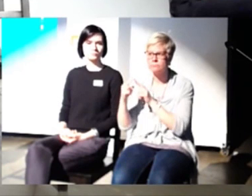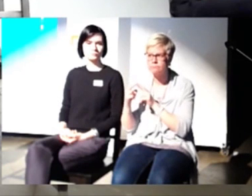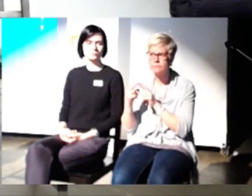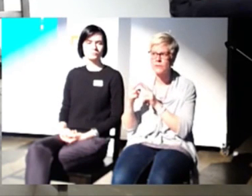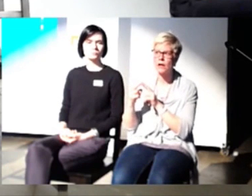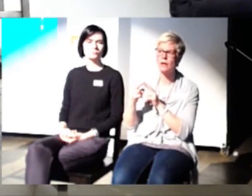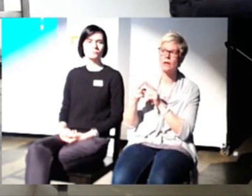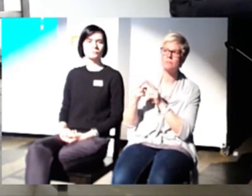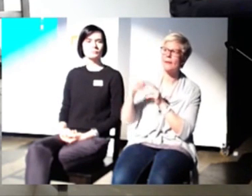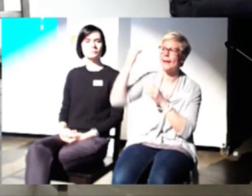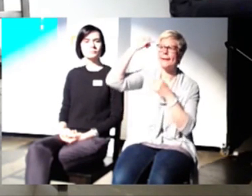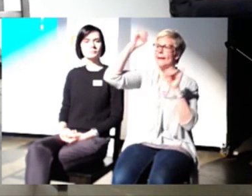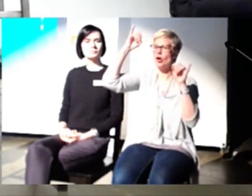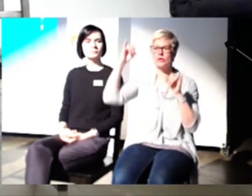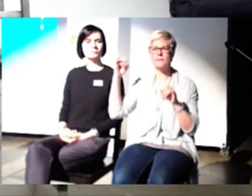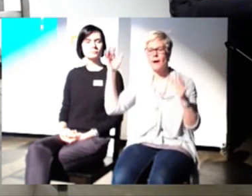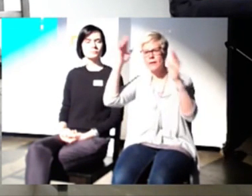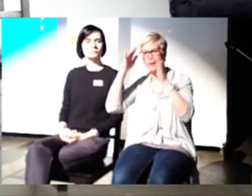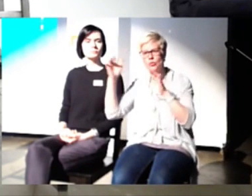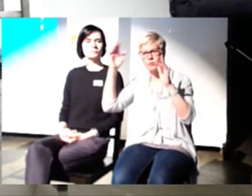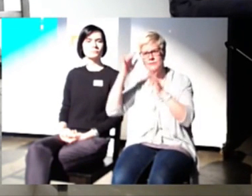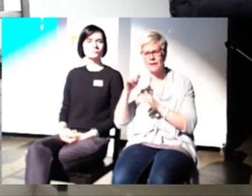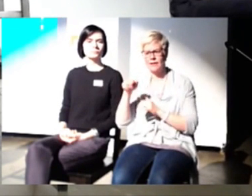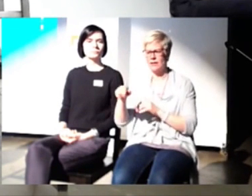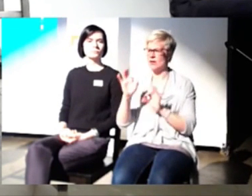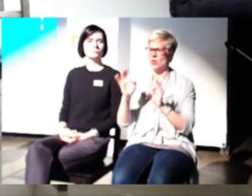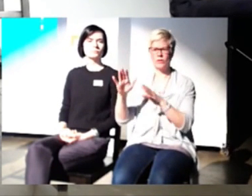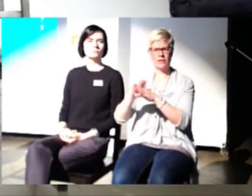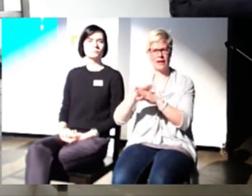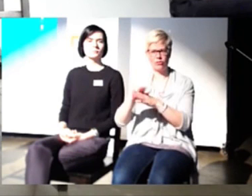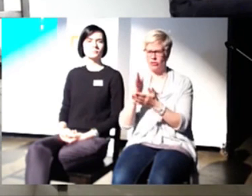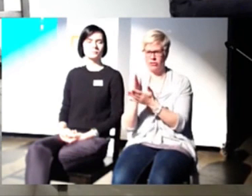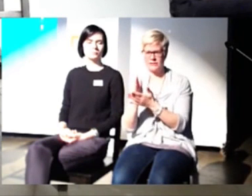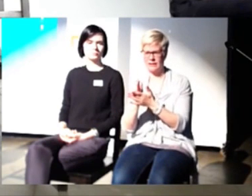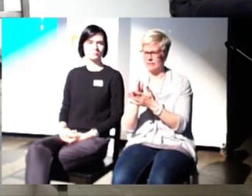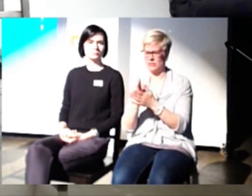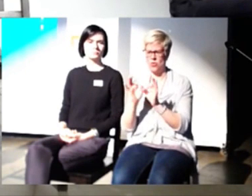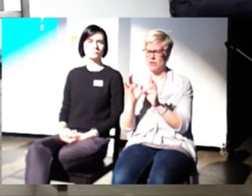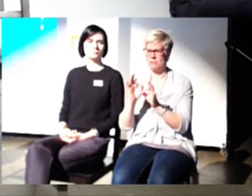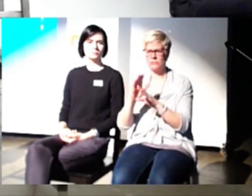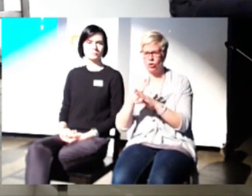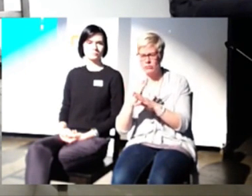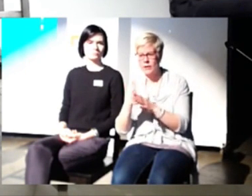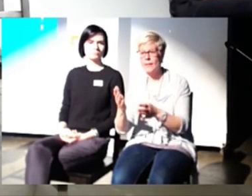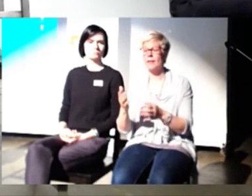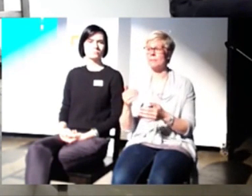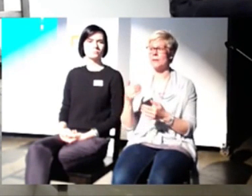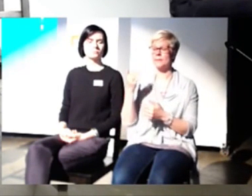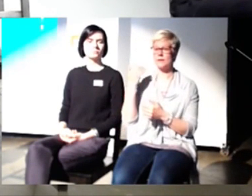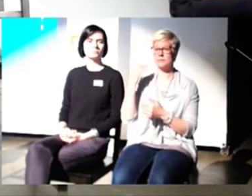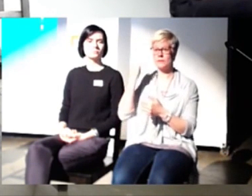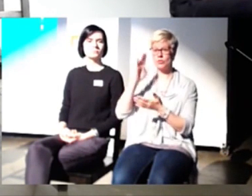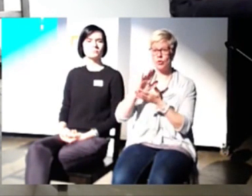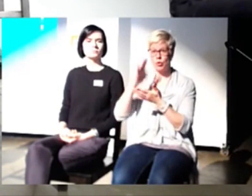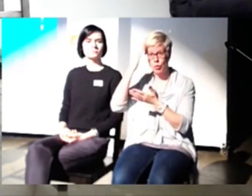heittelyä, ideoita just tähän, lähinnä niin kuin näitä käytännön asioita. Eli tutustuin jo